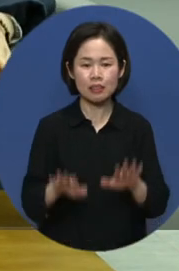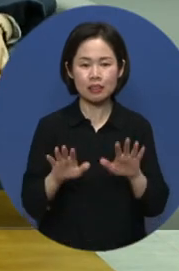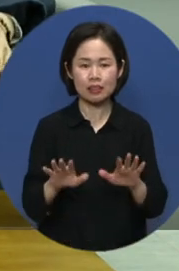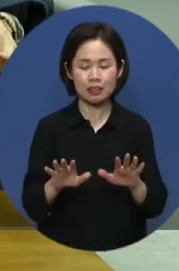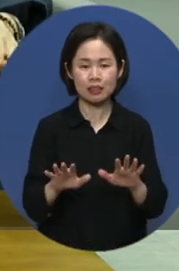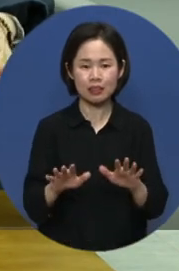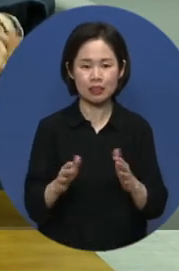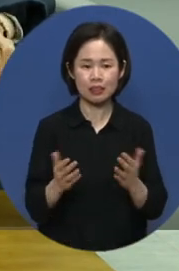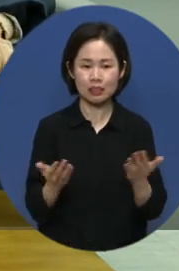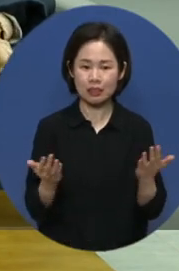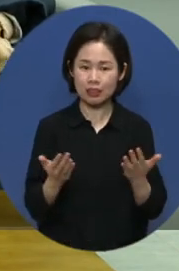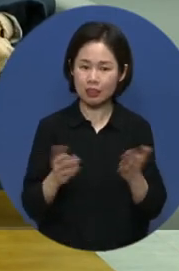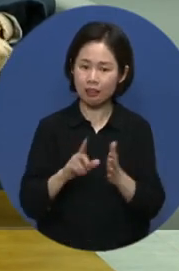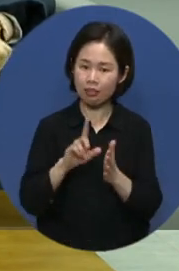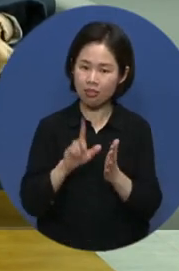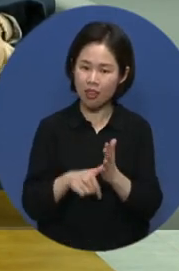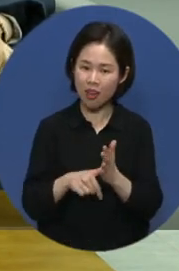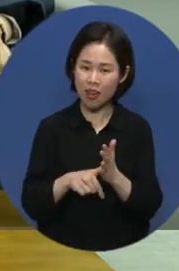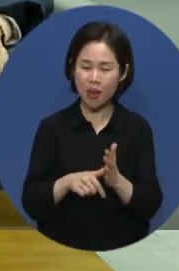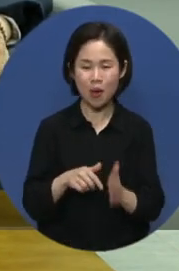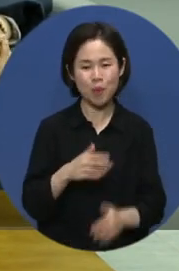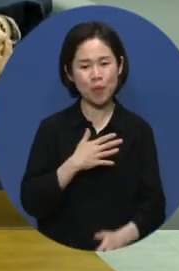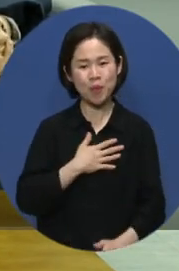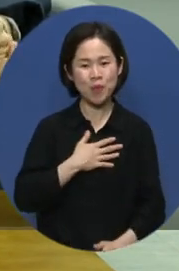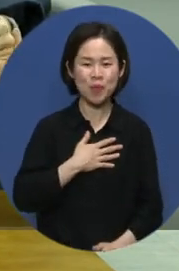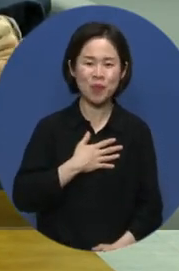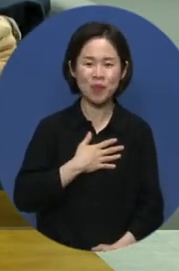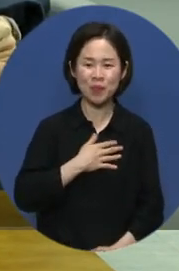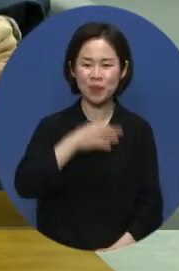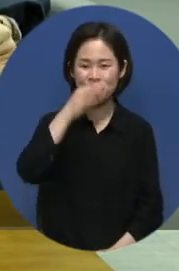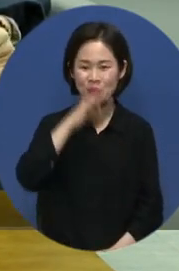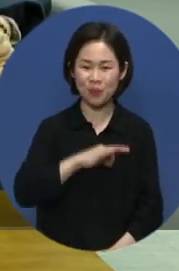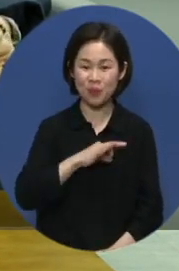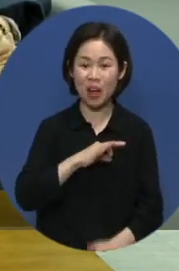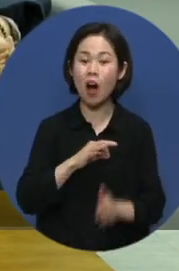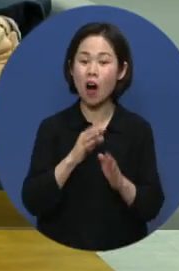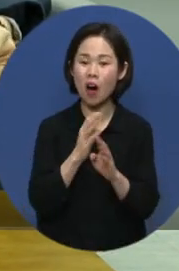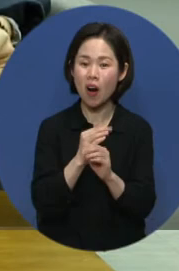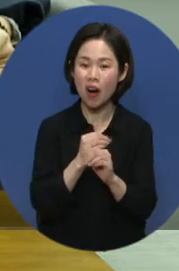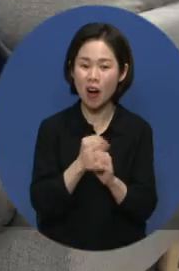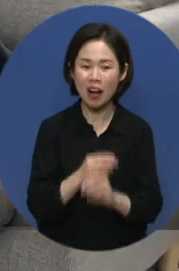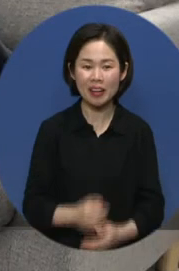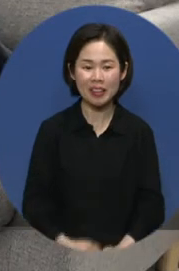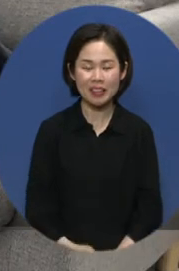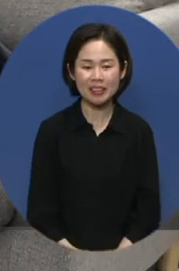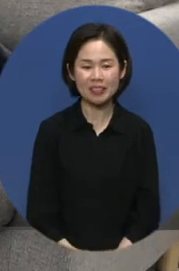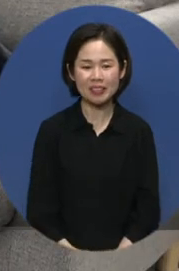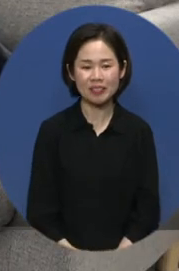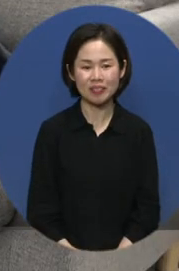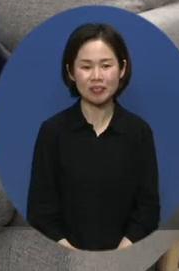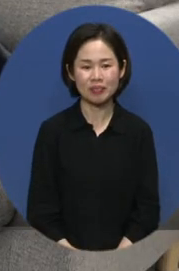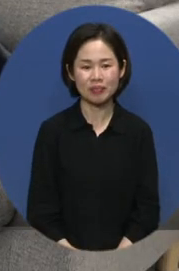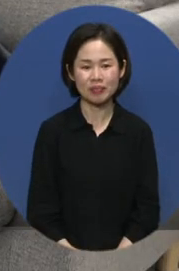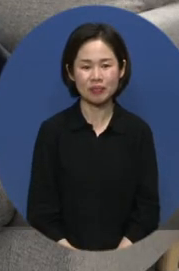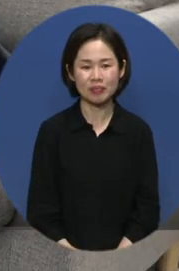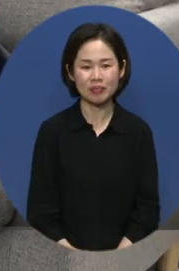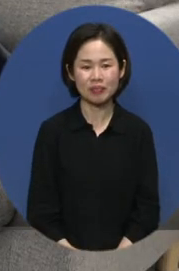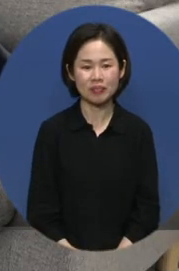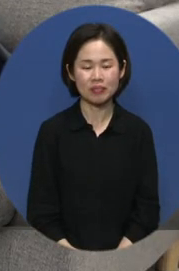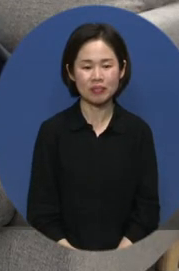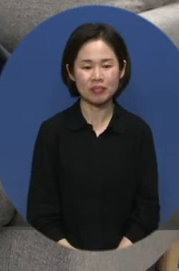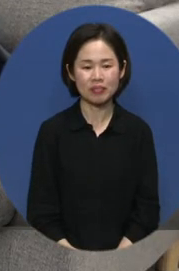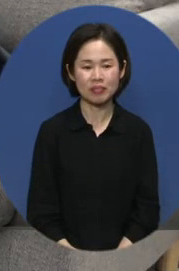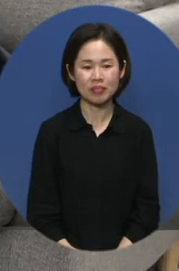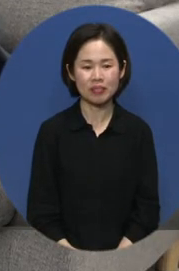직원분들은 소소한 소통에서 일하시면서 좀 가장 보람이 있었던 순간은 언제가 있을까요? 아무래도